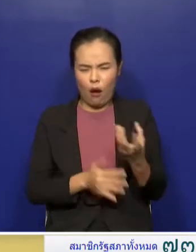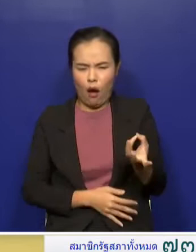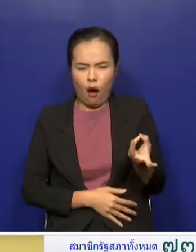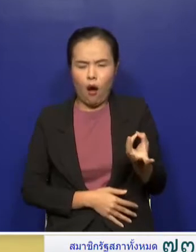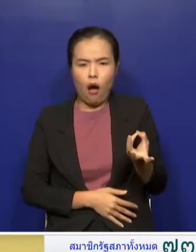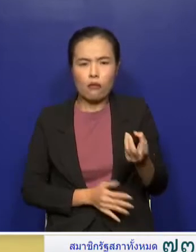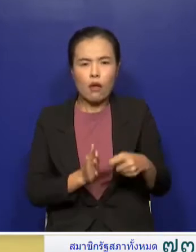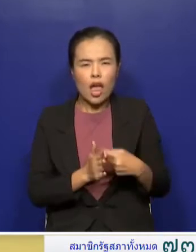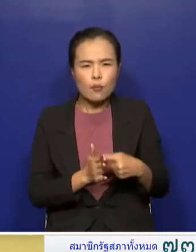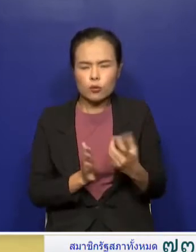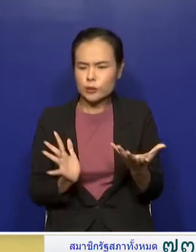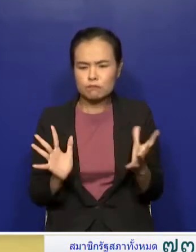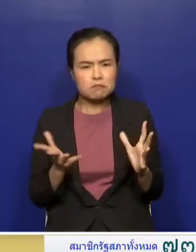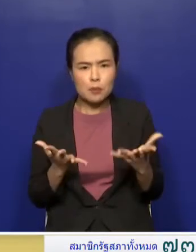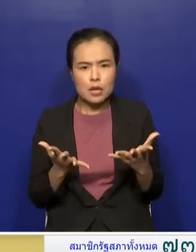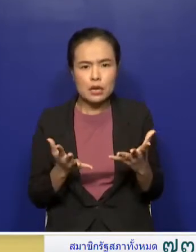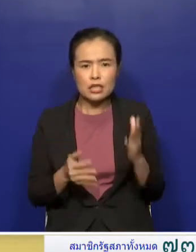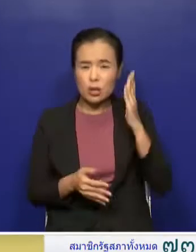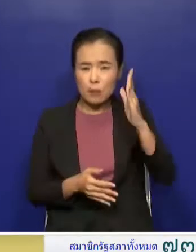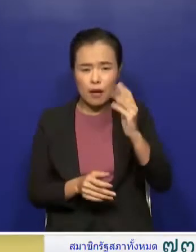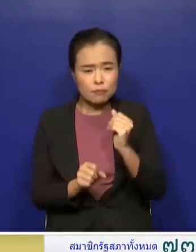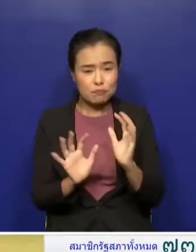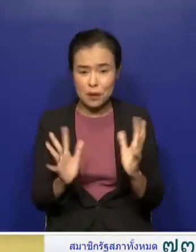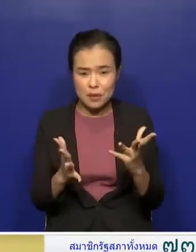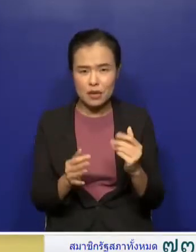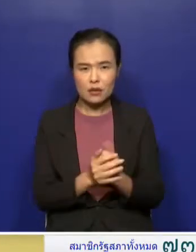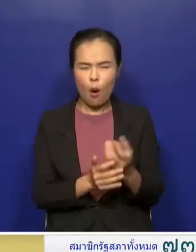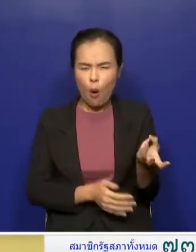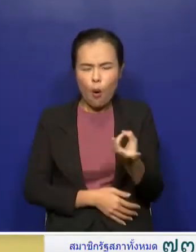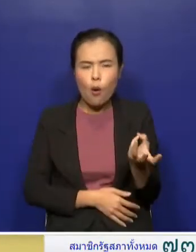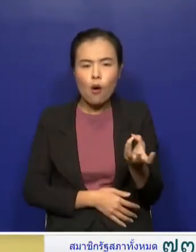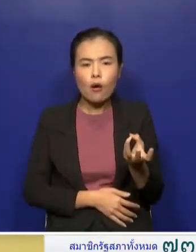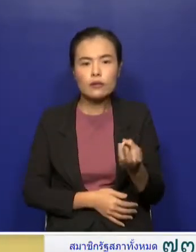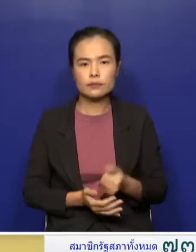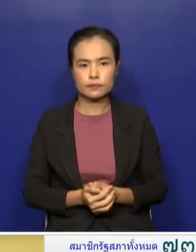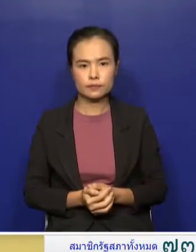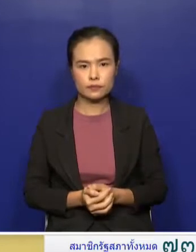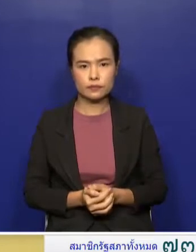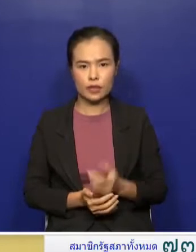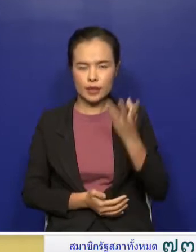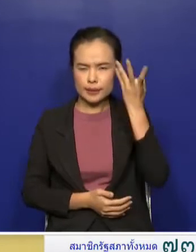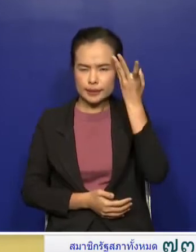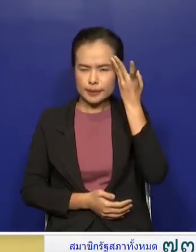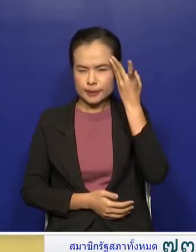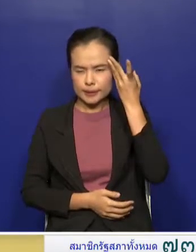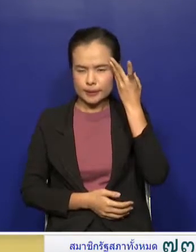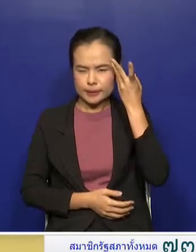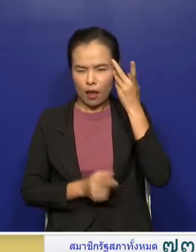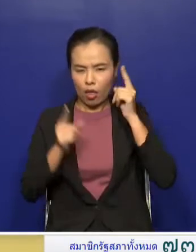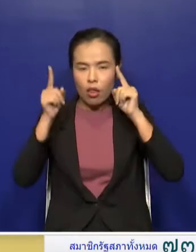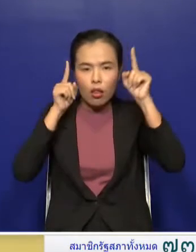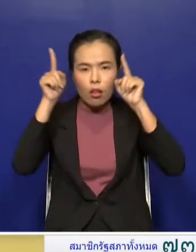วิตกบนเหตุที่มันไม่ควรจะเกิดหรือโอกาสเกิดน้อยเนี่ยเขาเรียกว่าวิตกจริตนะด่านจะ